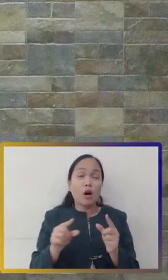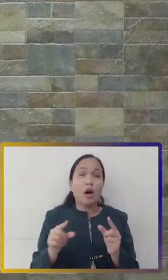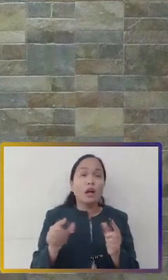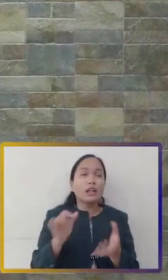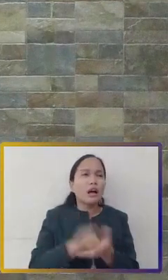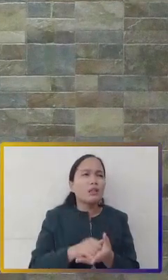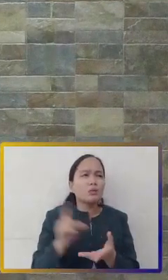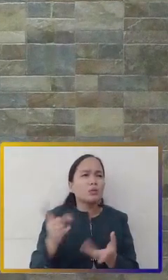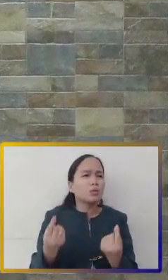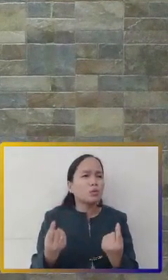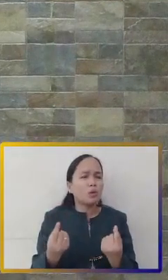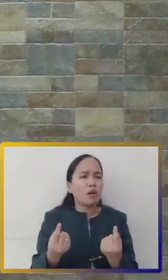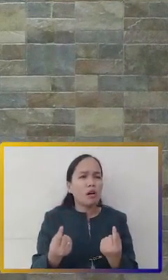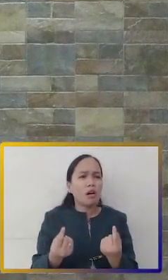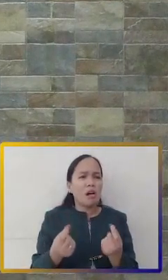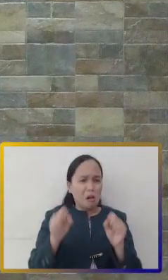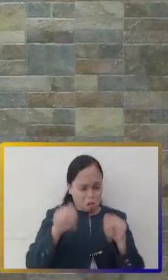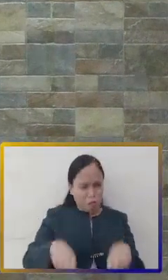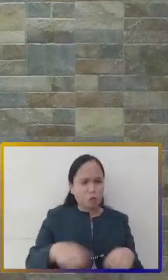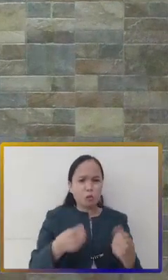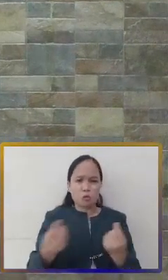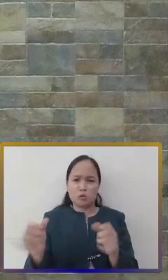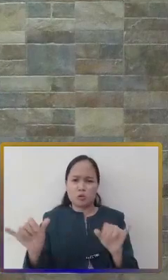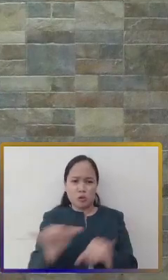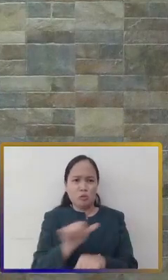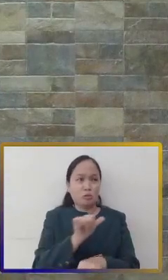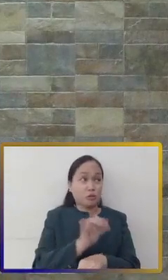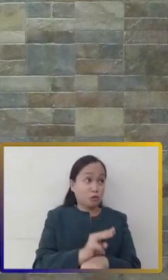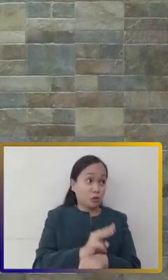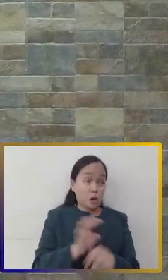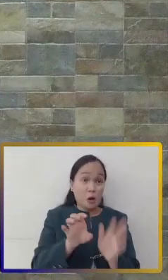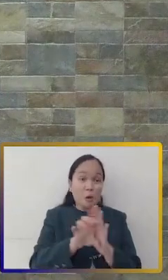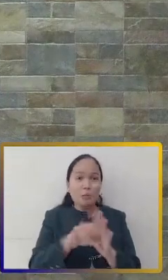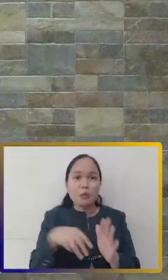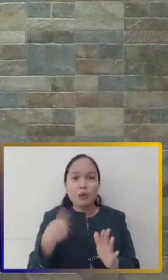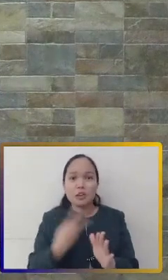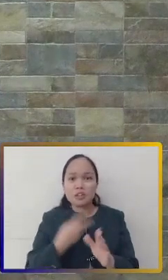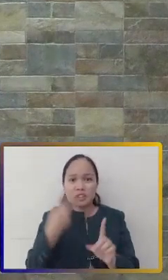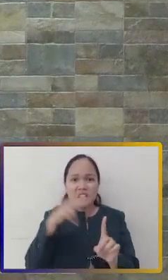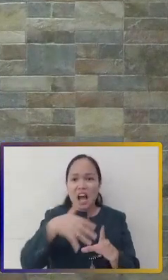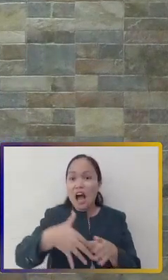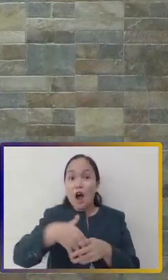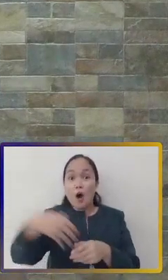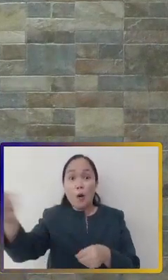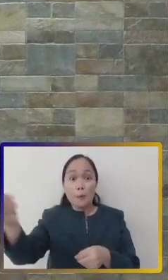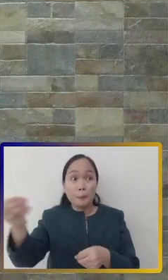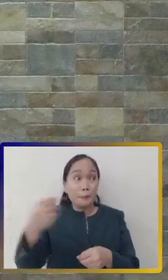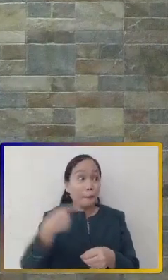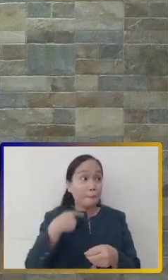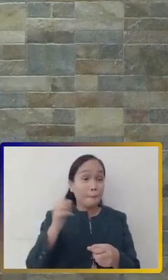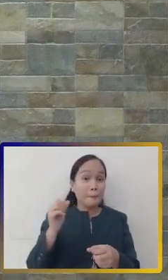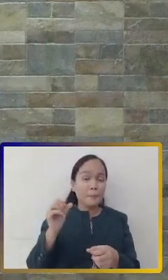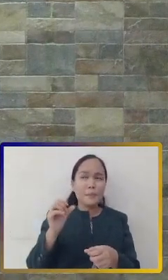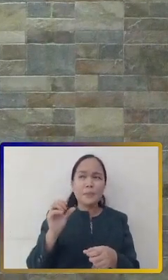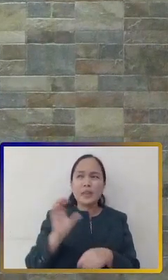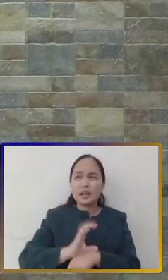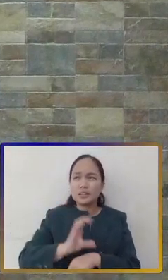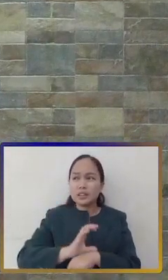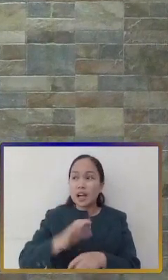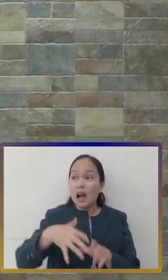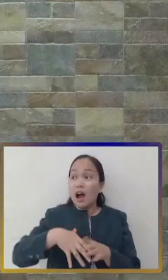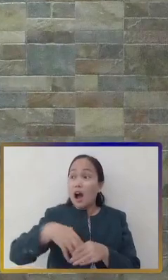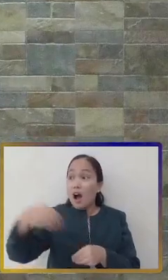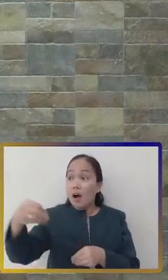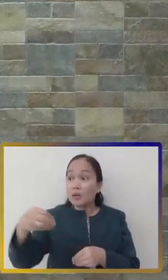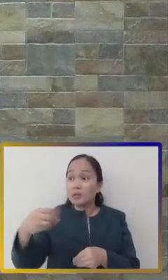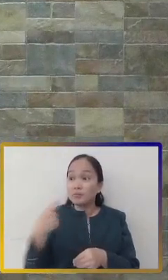can perform ministries. Diyan lang sa labas, may makikita ko dyan eh. Nakalimutan ko lang yung pangalan ng simbahan dyan sa labas. May nakalagay